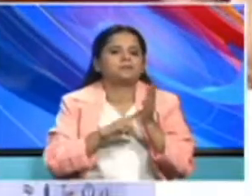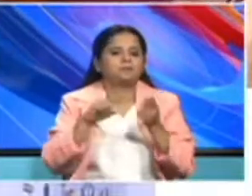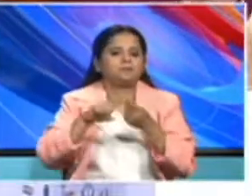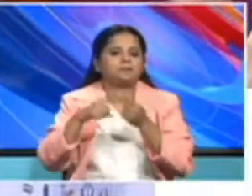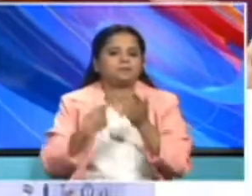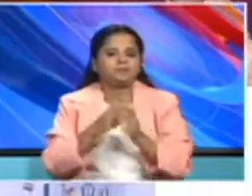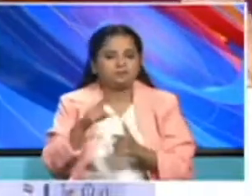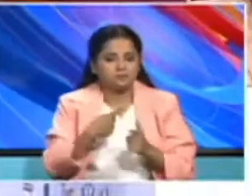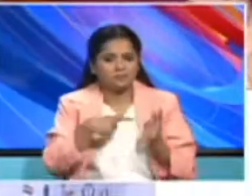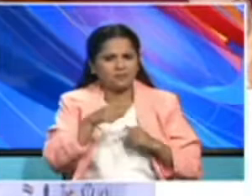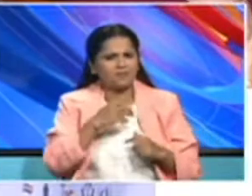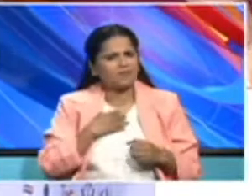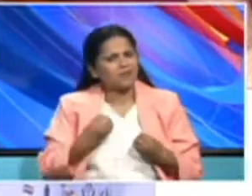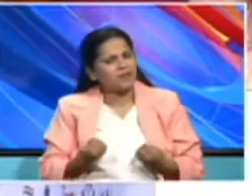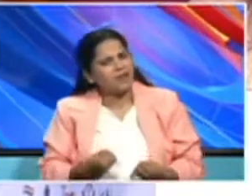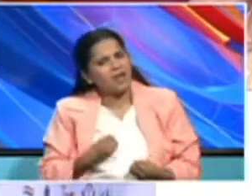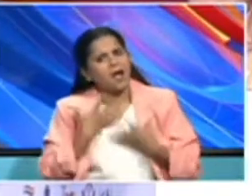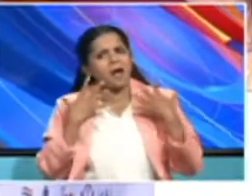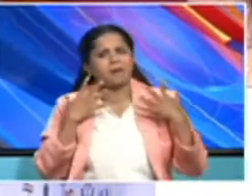उत्सव की यही खुशी